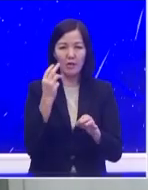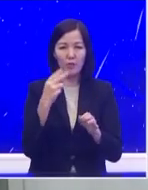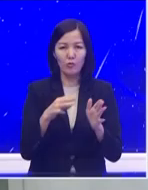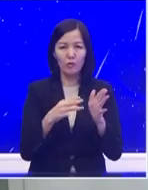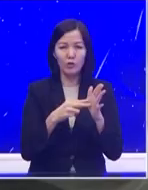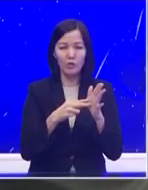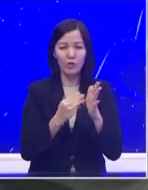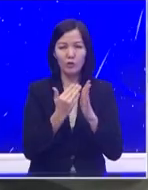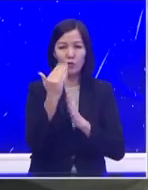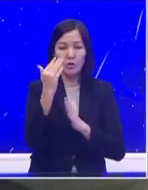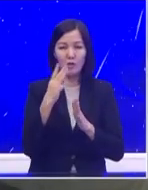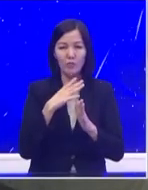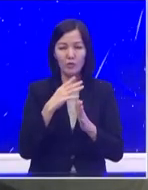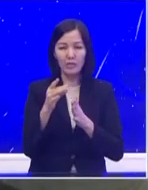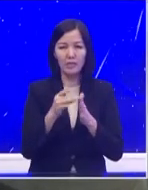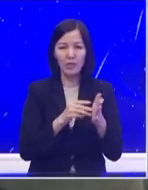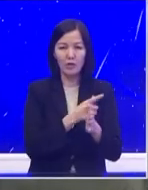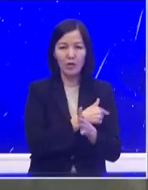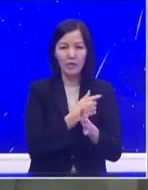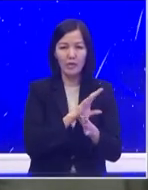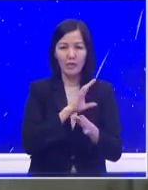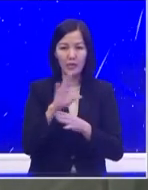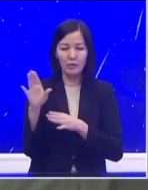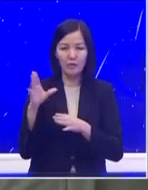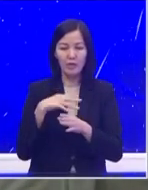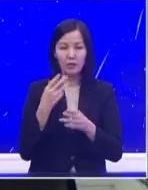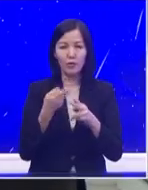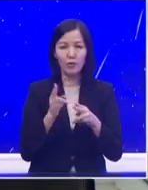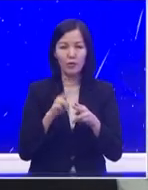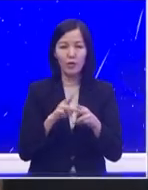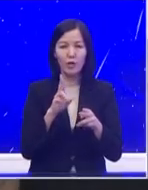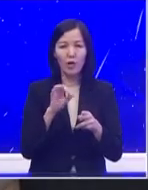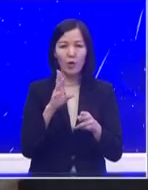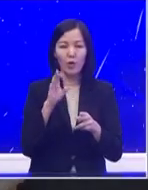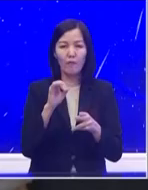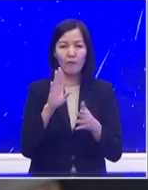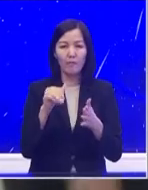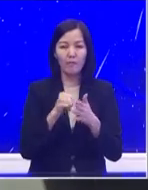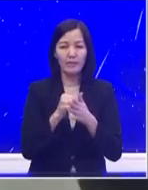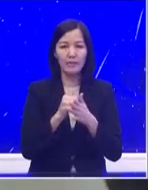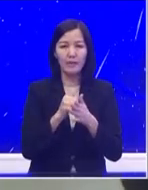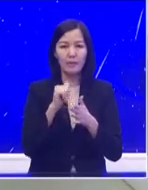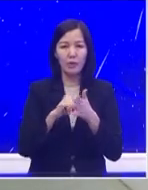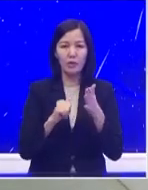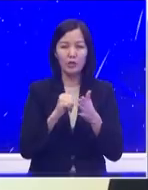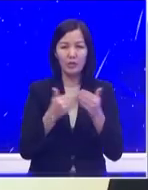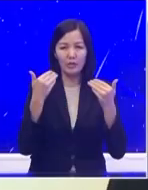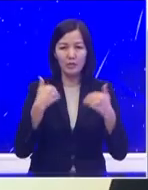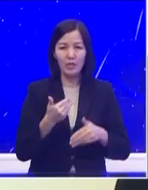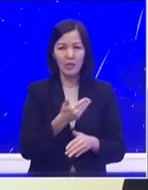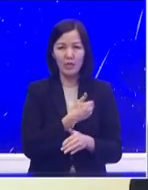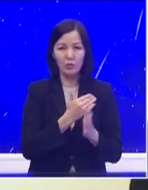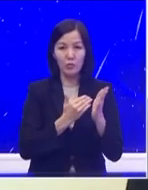жоғары көрсеткен жағдайда бірден дәрігерге жіберледі. Себебі COVID-19-дың басты белгісі дене қызуы.